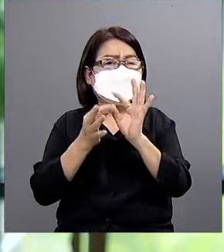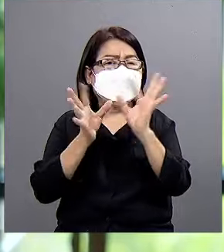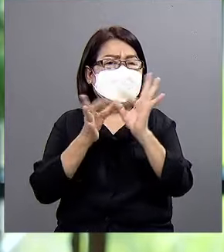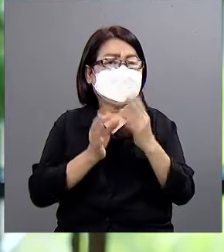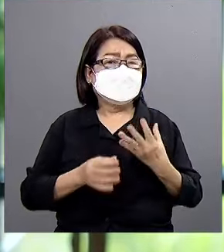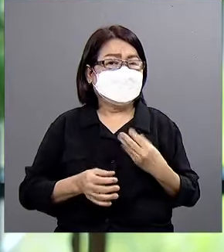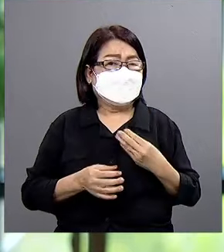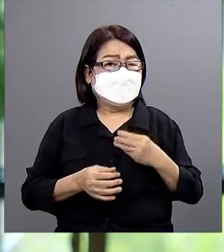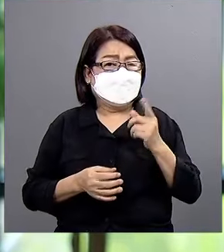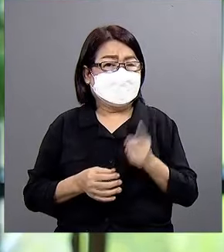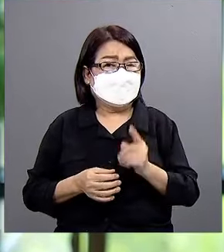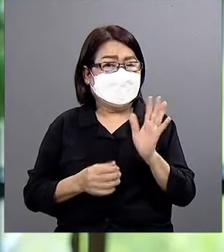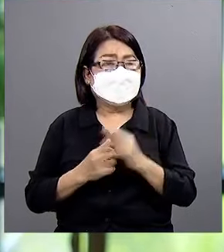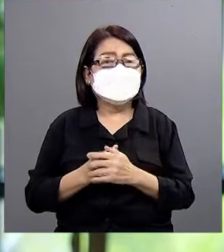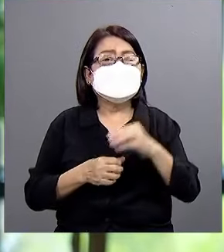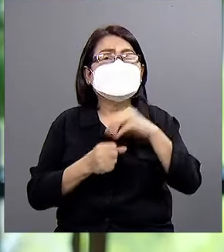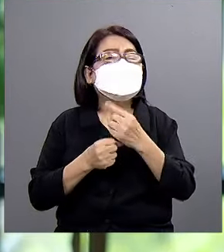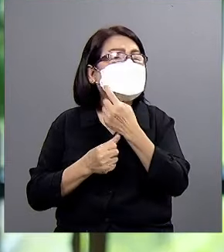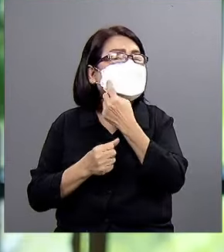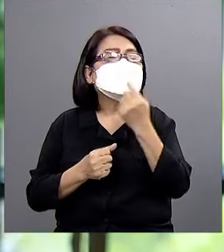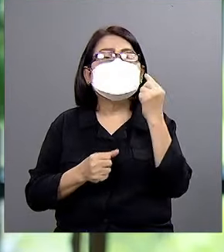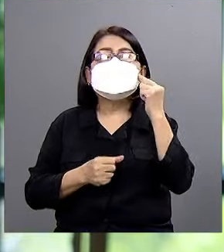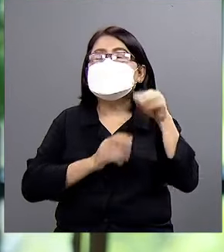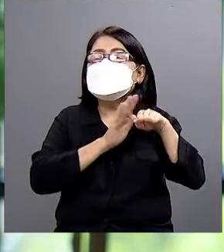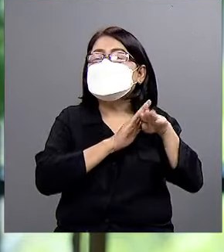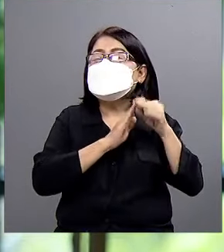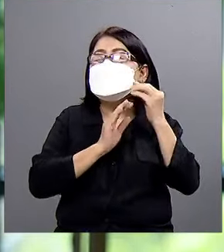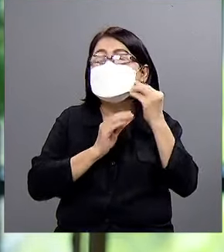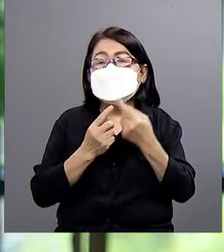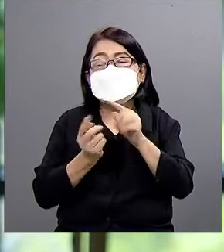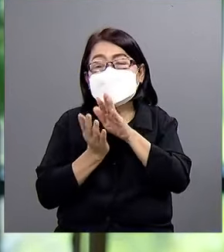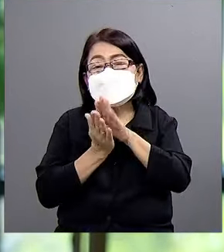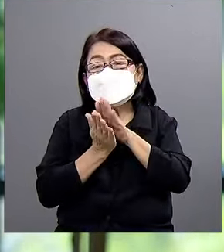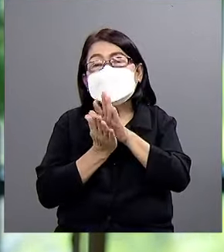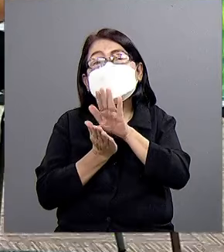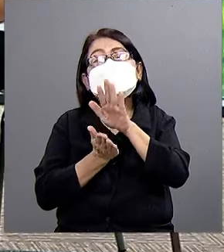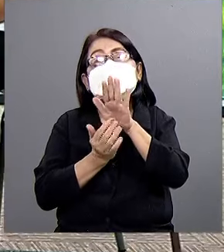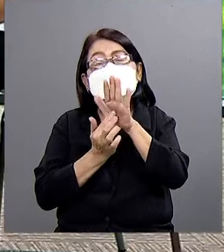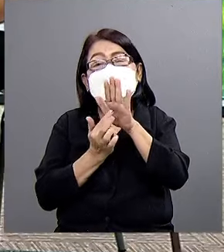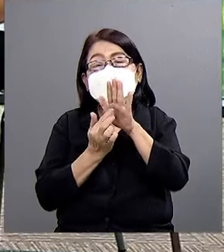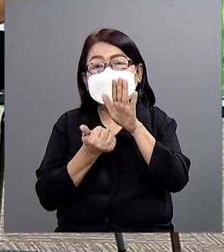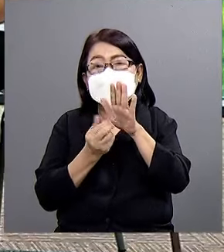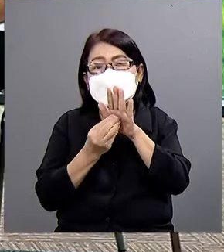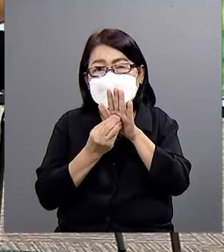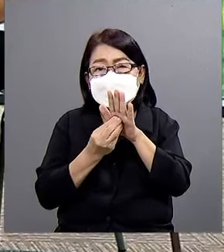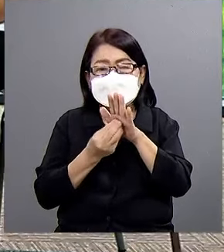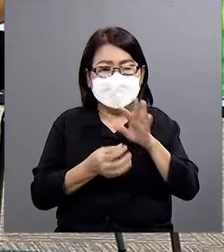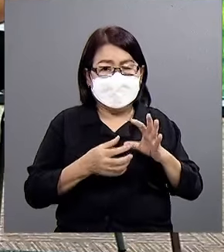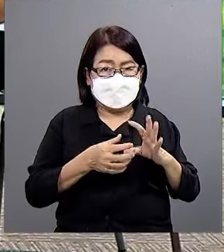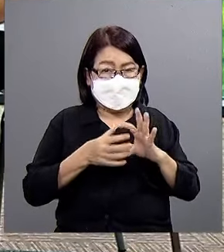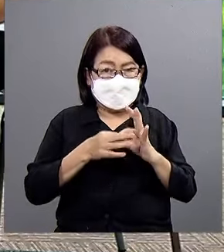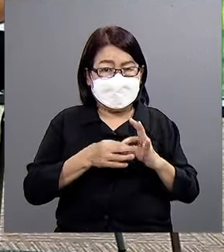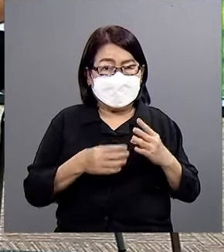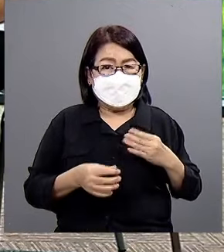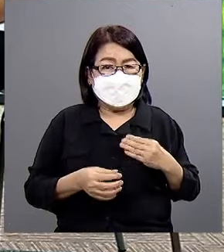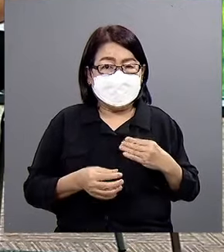อมไว้ที่กระพุ้งแก้มก็ได้ครับแต่ถ้าใต้ลิ้นถามว่าได้ไหมได้แต่ว่าจะเน้นเกี่ยวกับเรื่องหัวใจโดยตรงถ้าเป็นโรคหัวใจสมัยใหม่ก็จะอมไว้